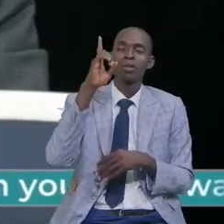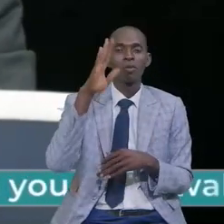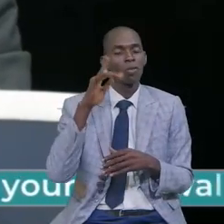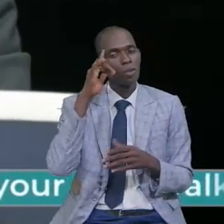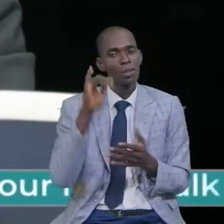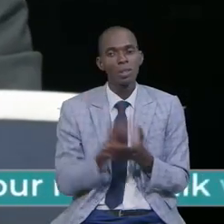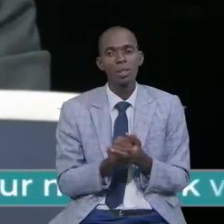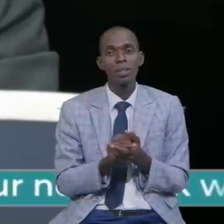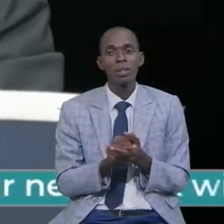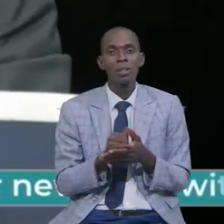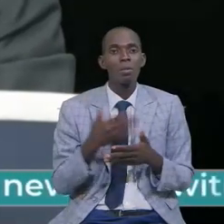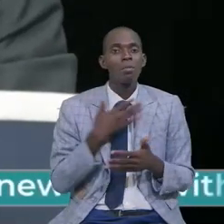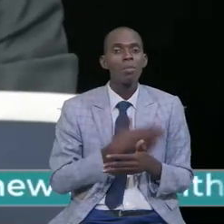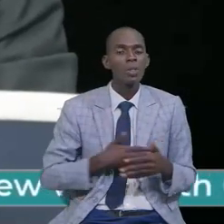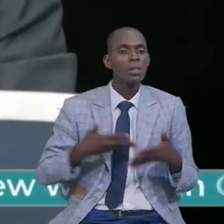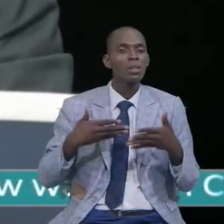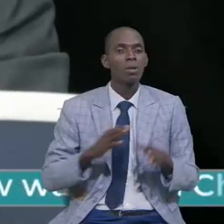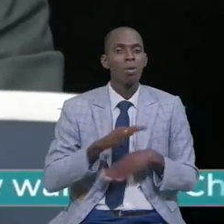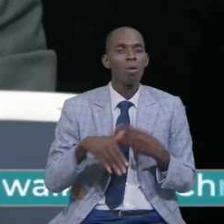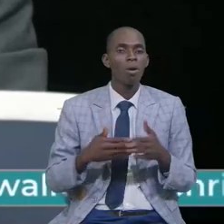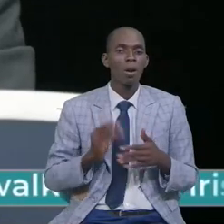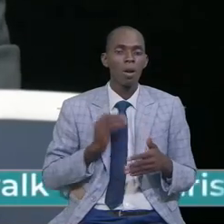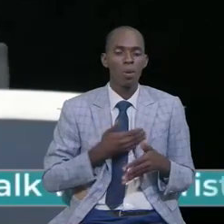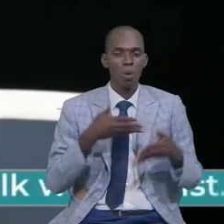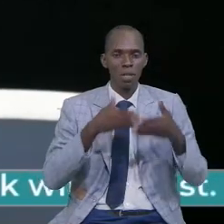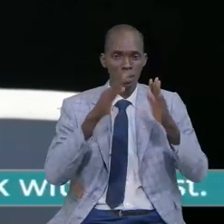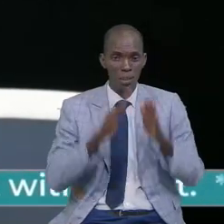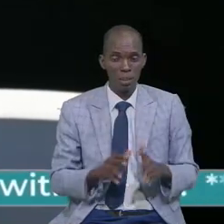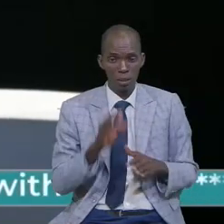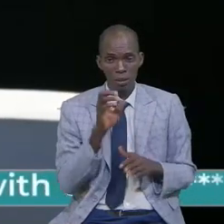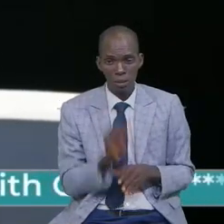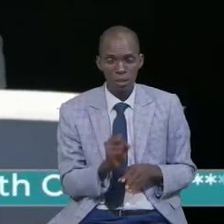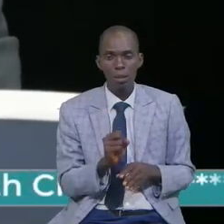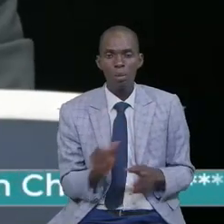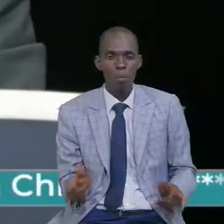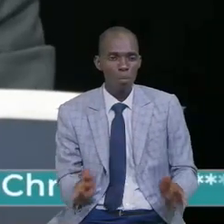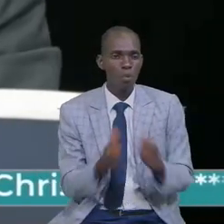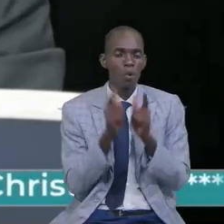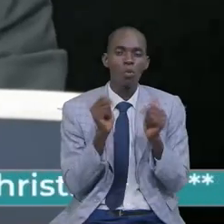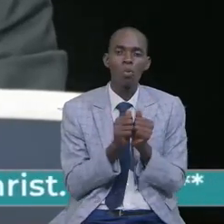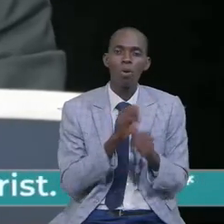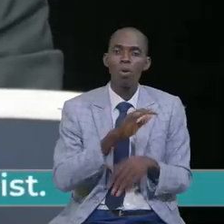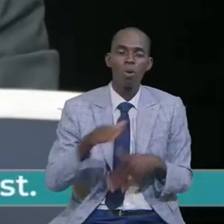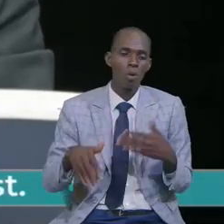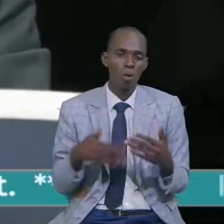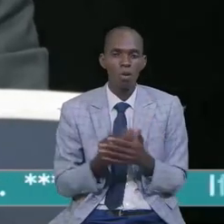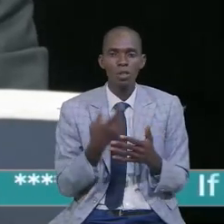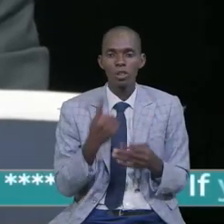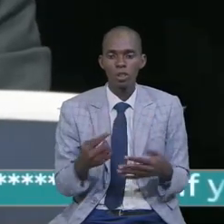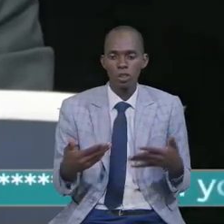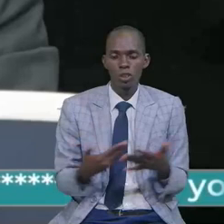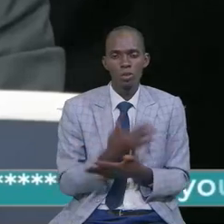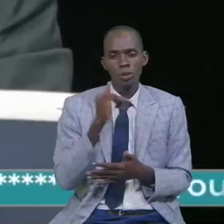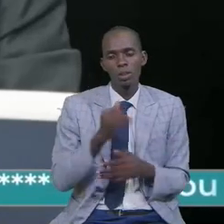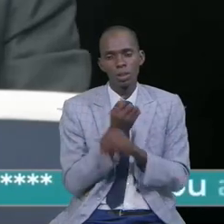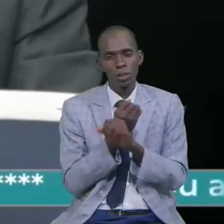conseillers surveillants, donnons les fiches de décision à ceux qui ont levé la main. Et vous qui avez levé la main, tant qu'on ne vous donne